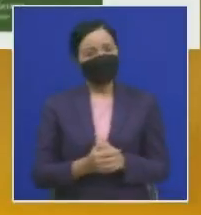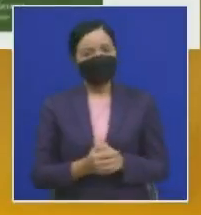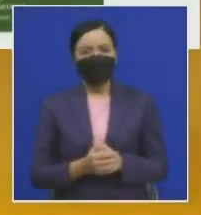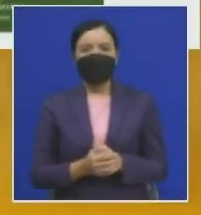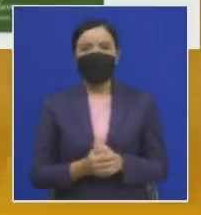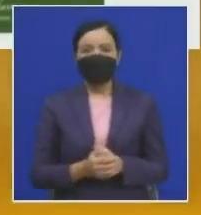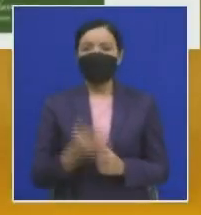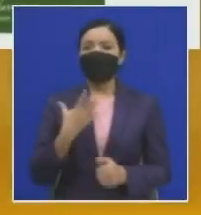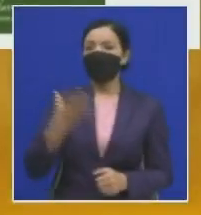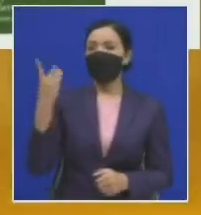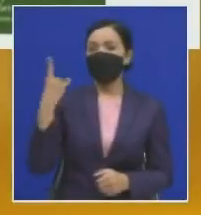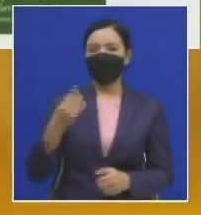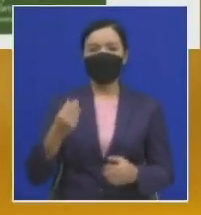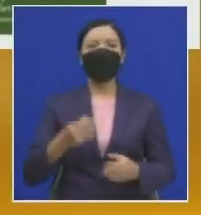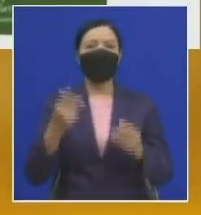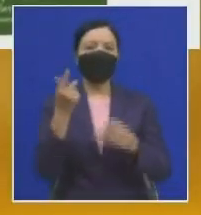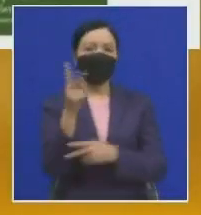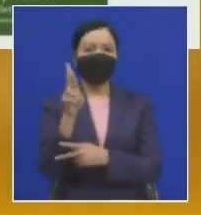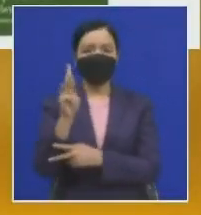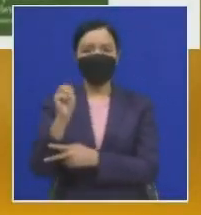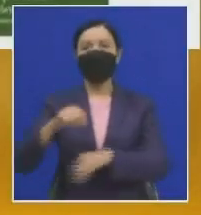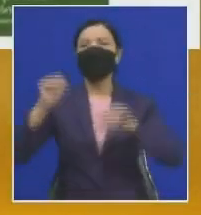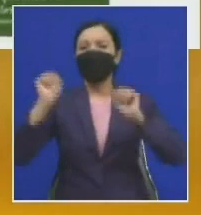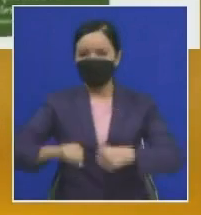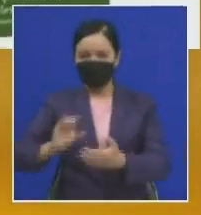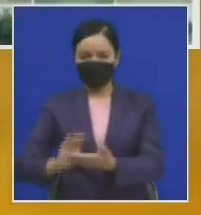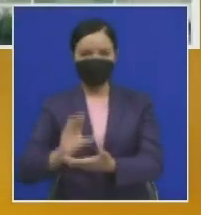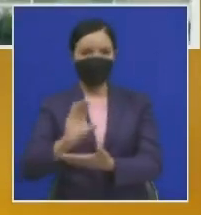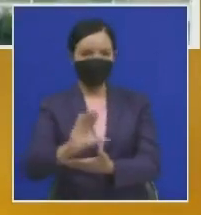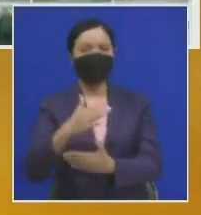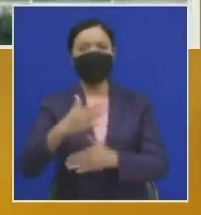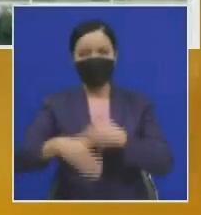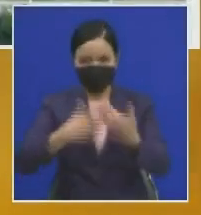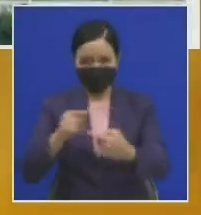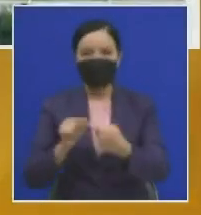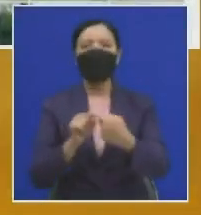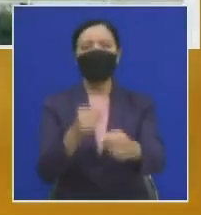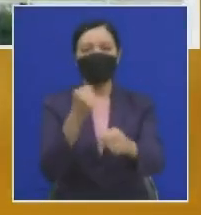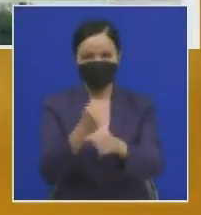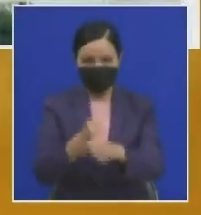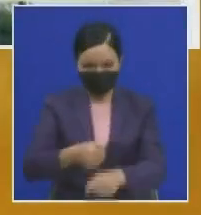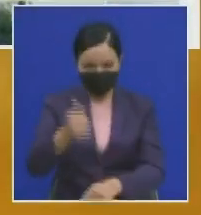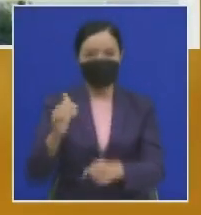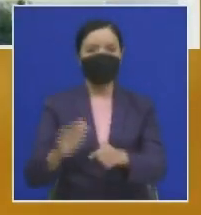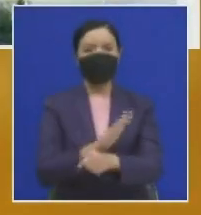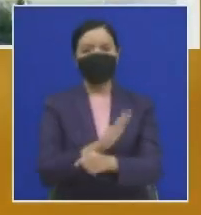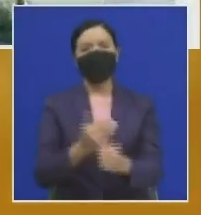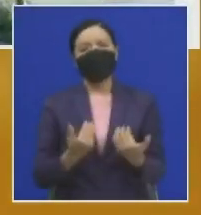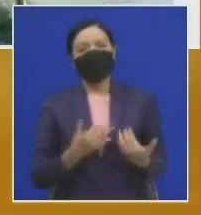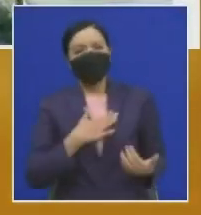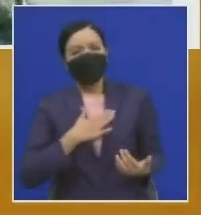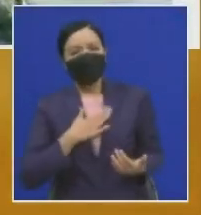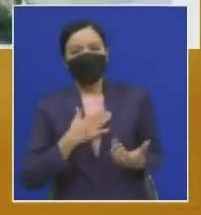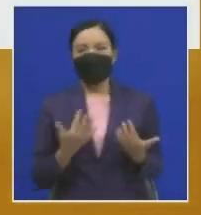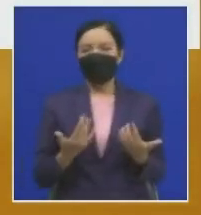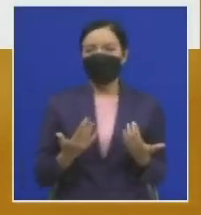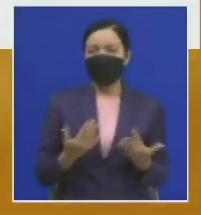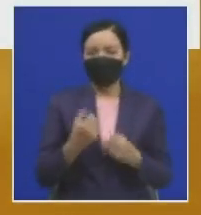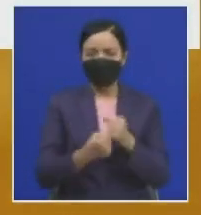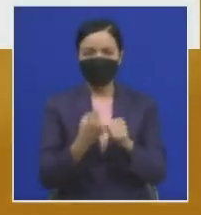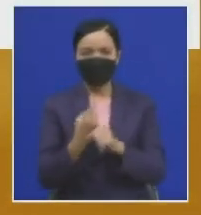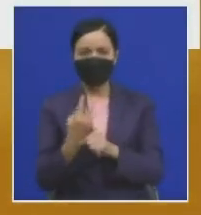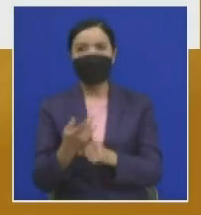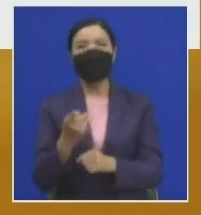วมากคนมาคอราอ muy goodเป็ที่อนนี้ confronted himอowanieใจรออกไม่กี่ปี